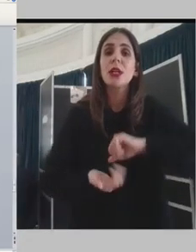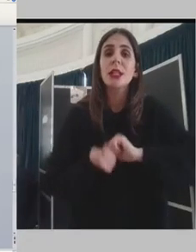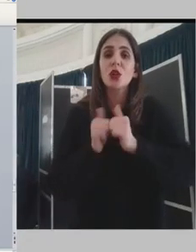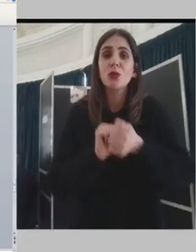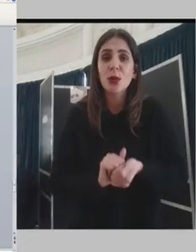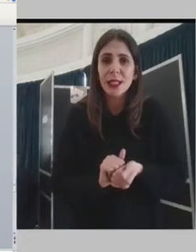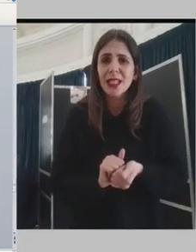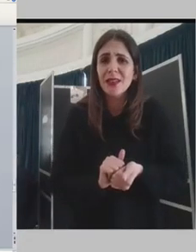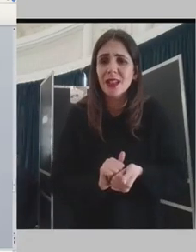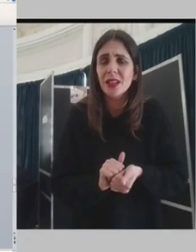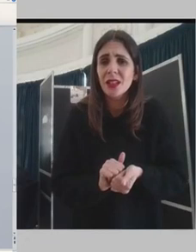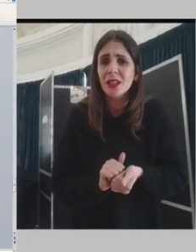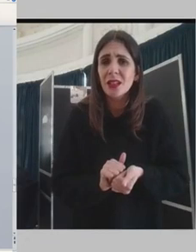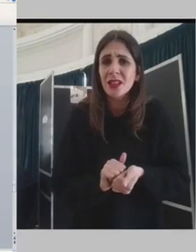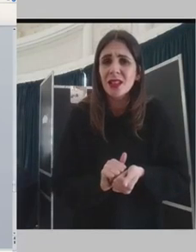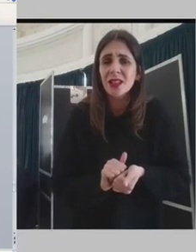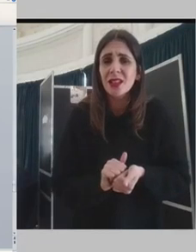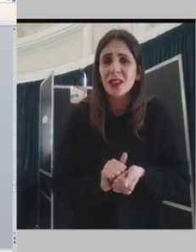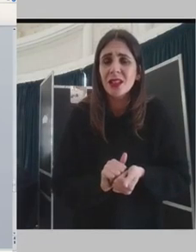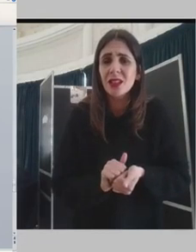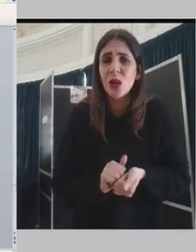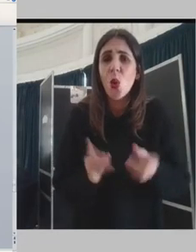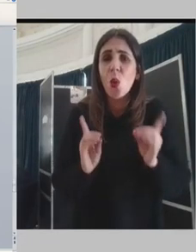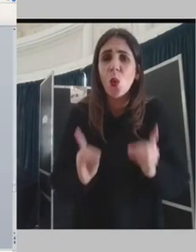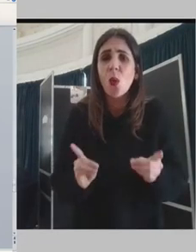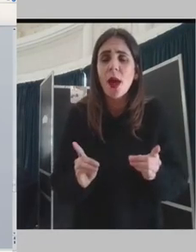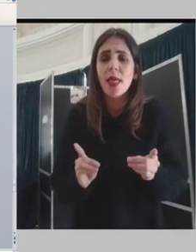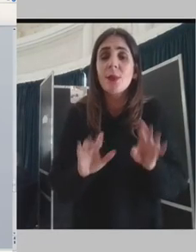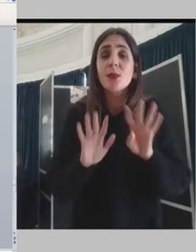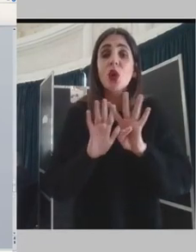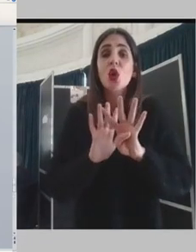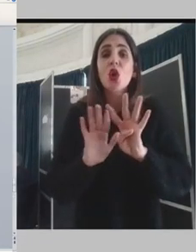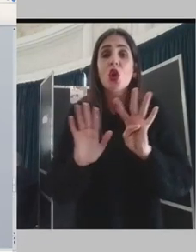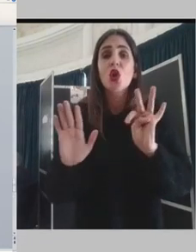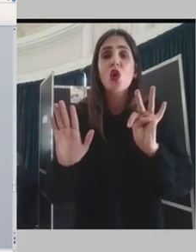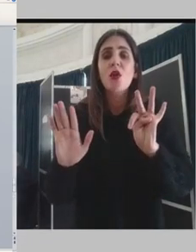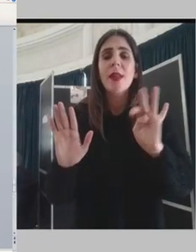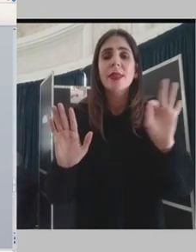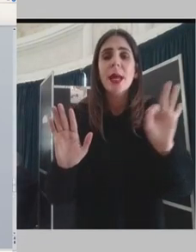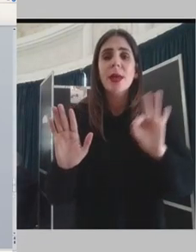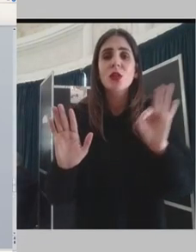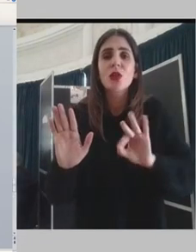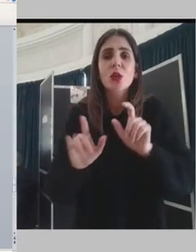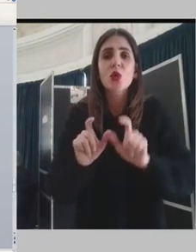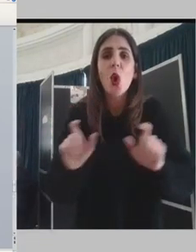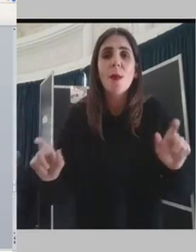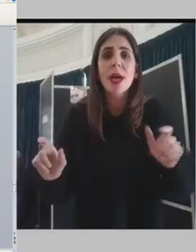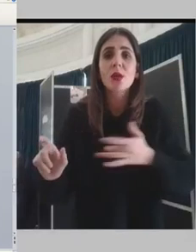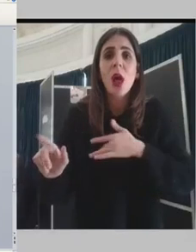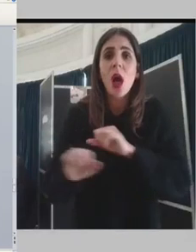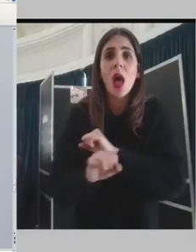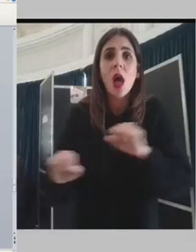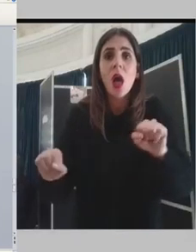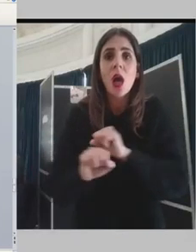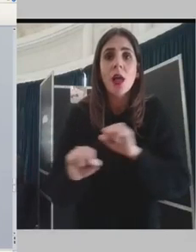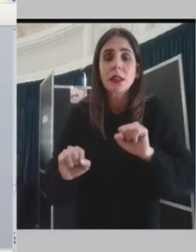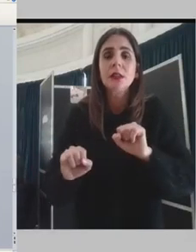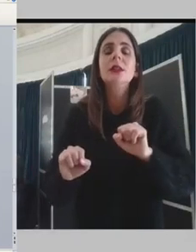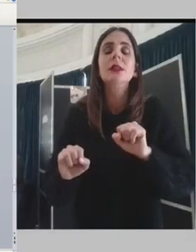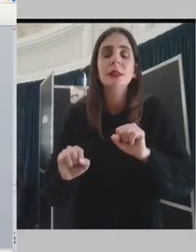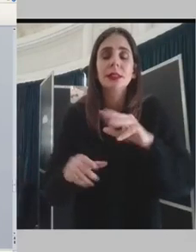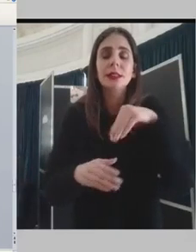pubblicato su una rivista importante, è del 90% delle persone colpite da arresto cardiaco nei centri